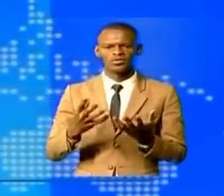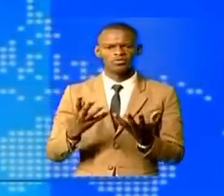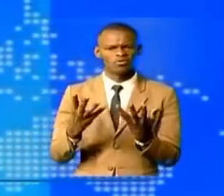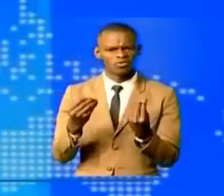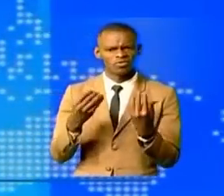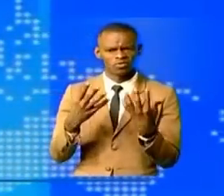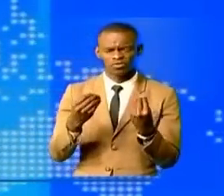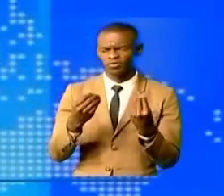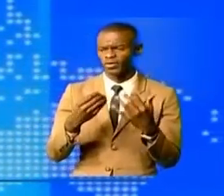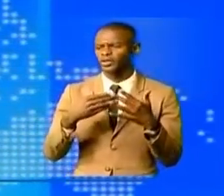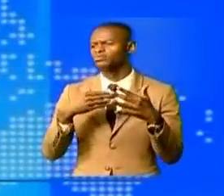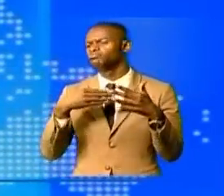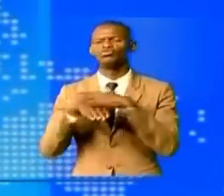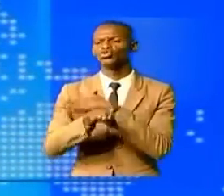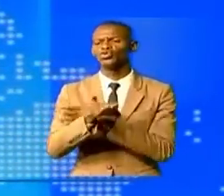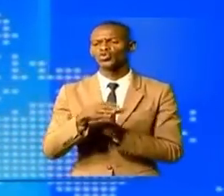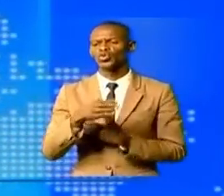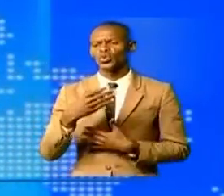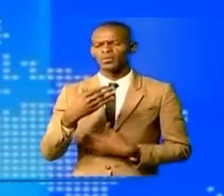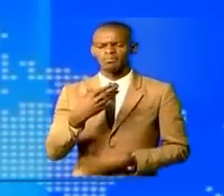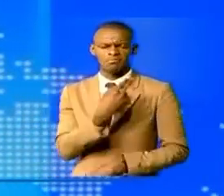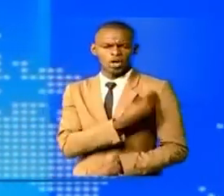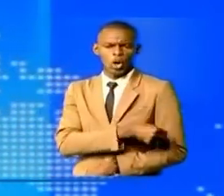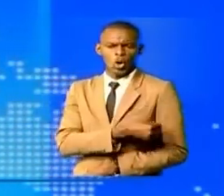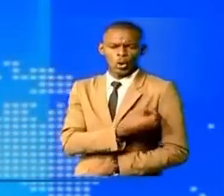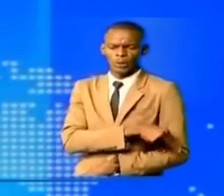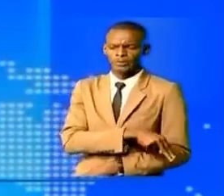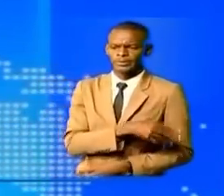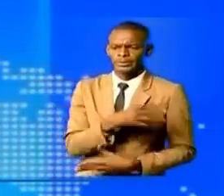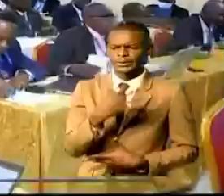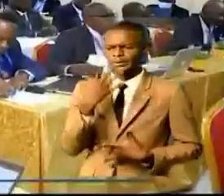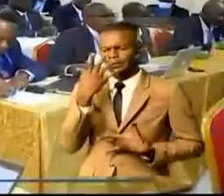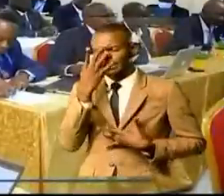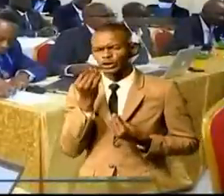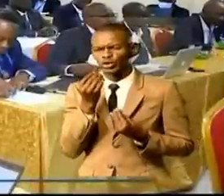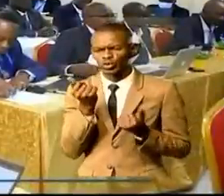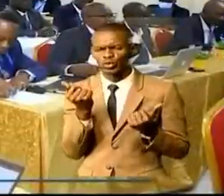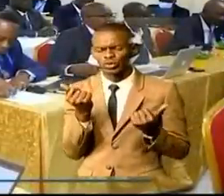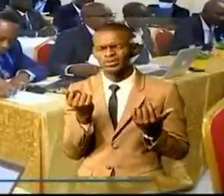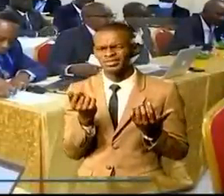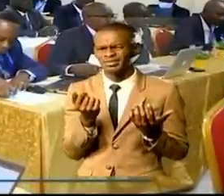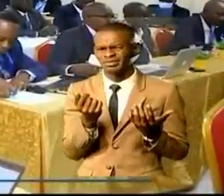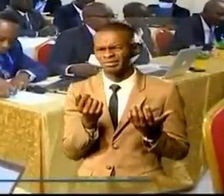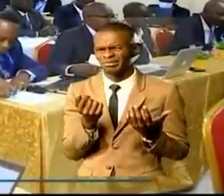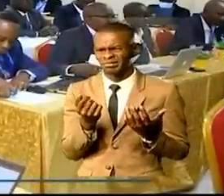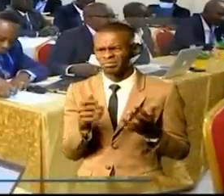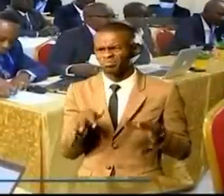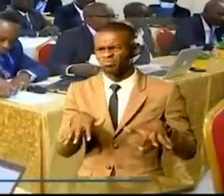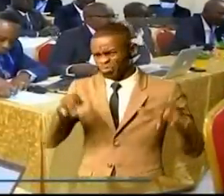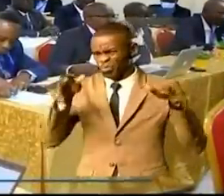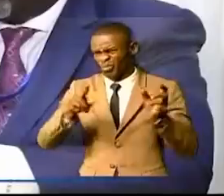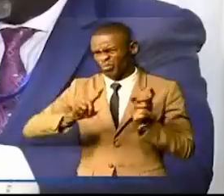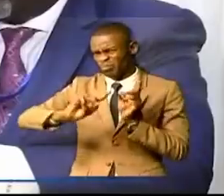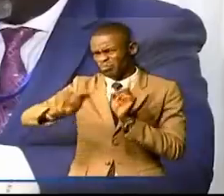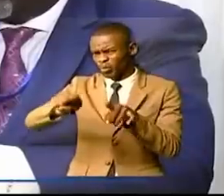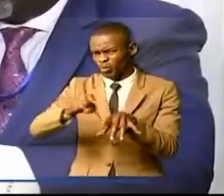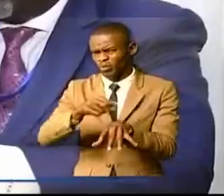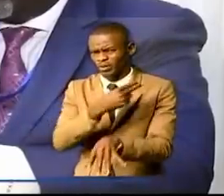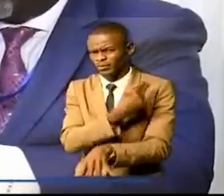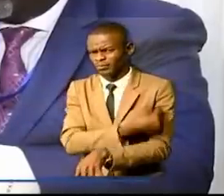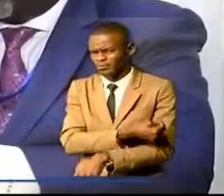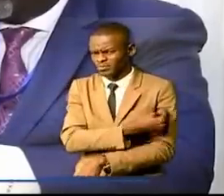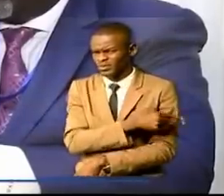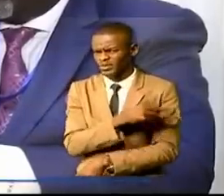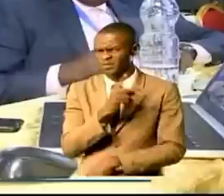a été faite par les structures financées par la Banque mondiale. La majorité de la population congolaise n'a